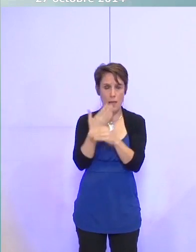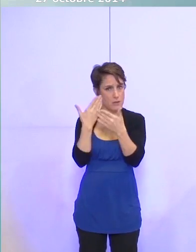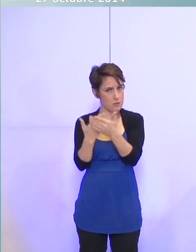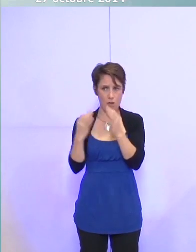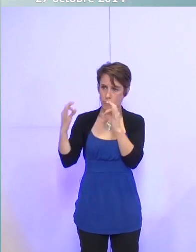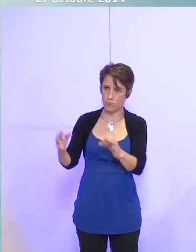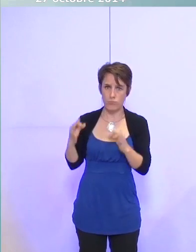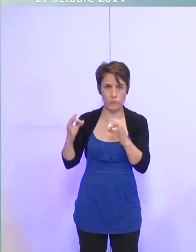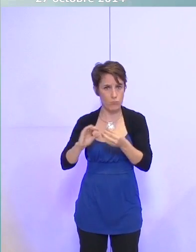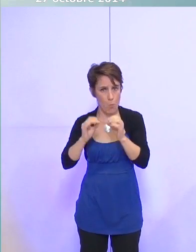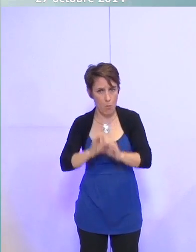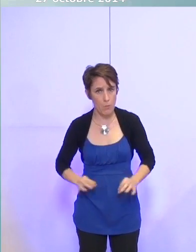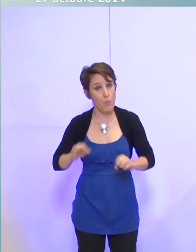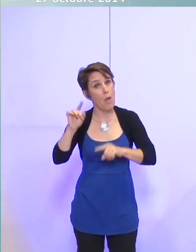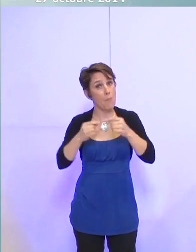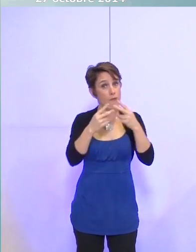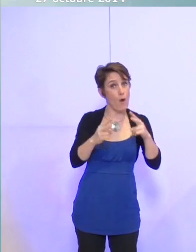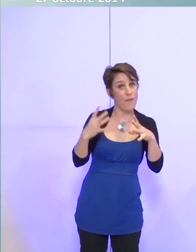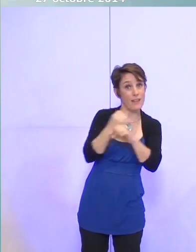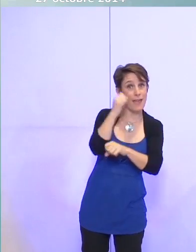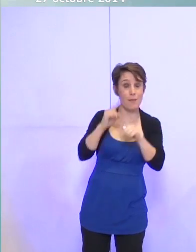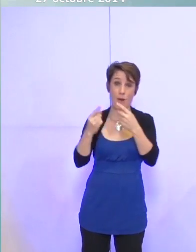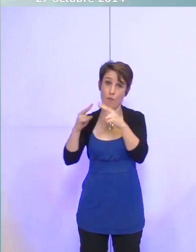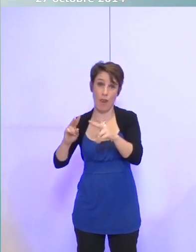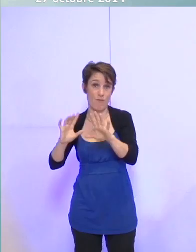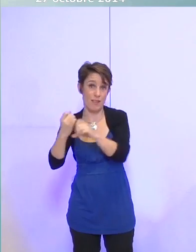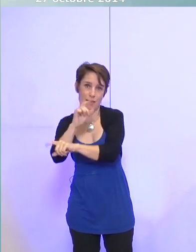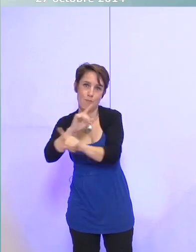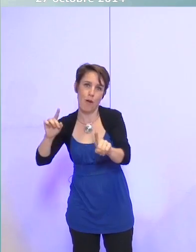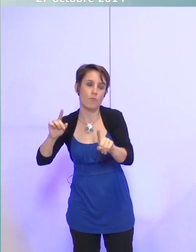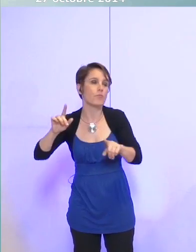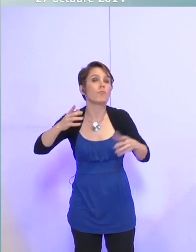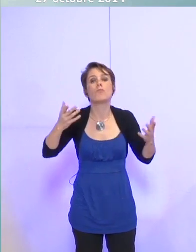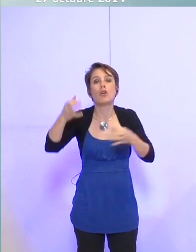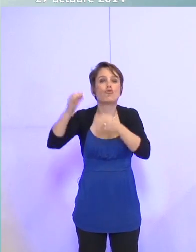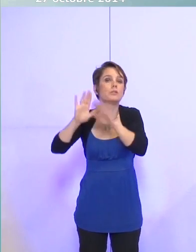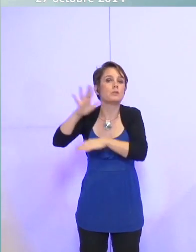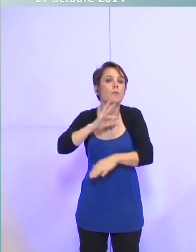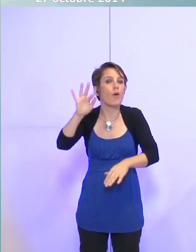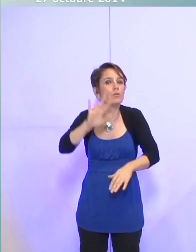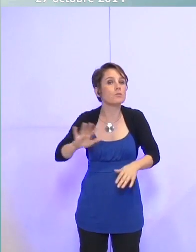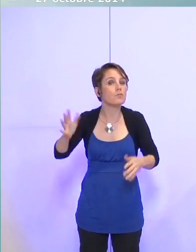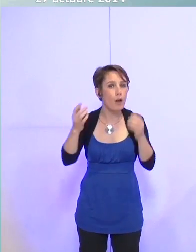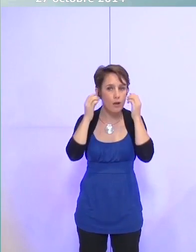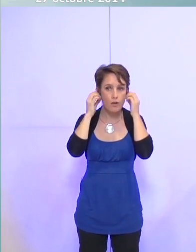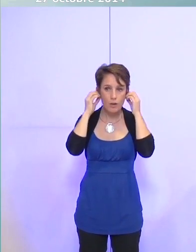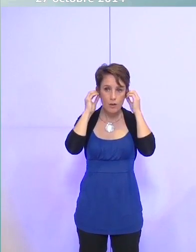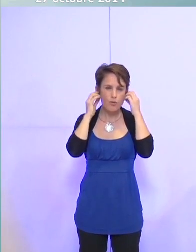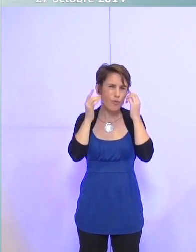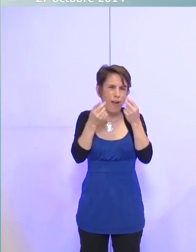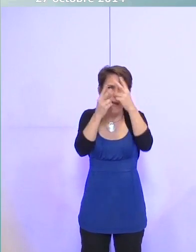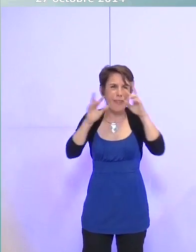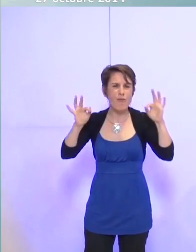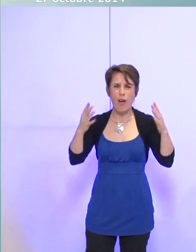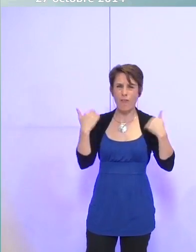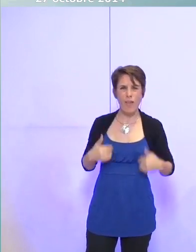Parfois, la ville gagne, parfois elle ne gagne pas. C'est la vie de la justice dans notre pays. Donc il n'y a aucune espèce de tartufferie ou